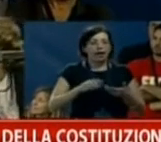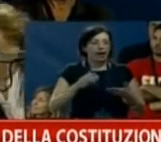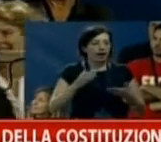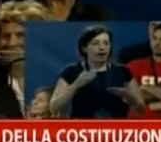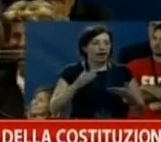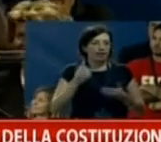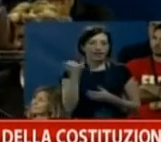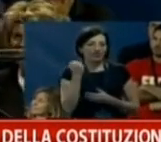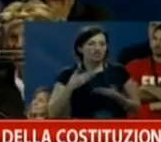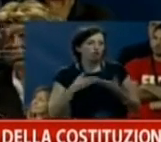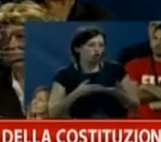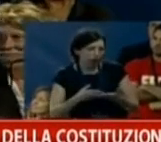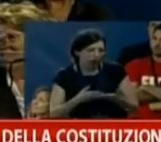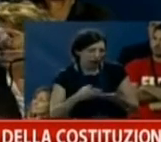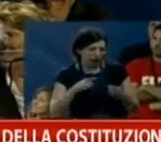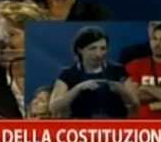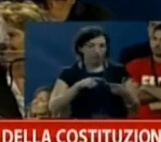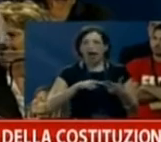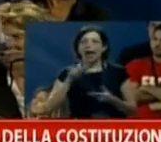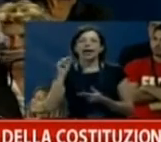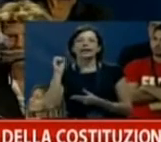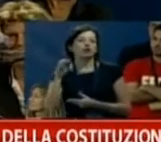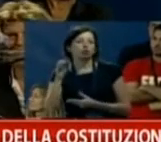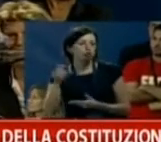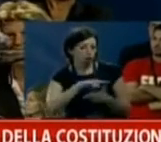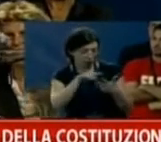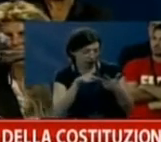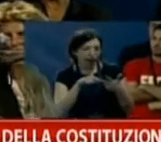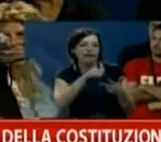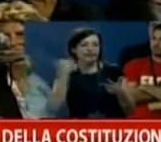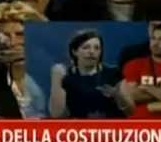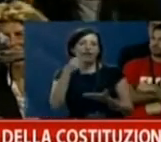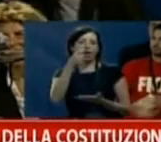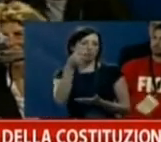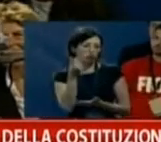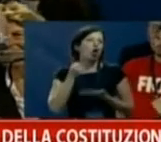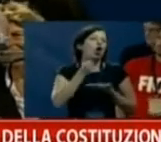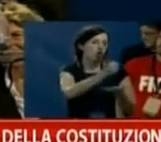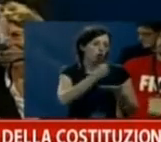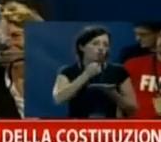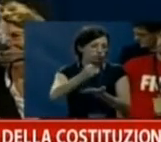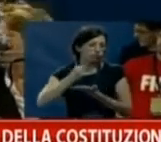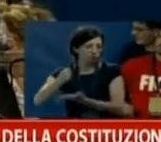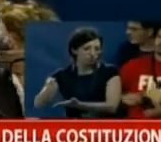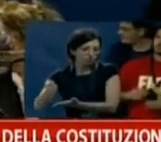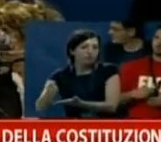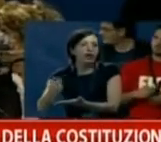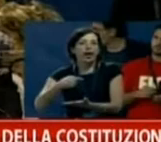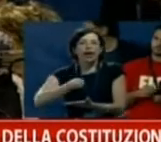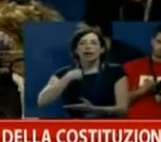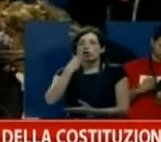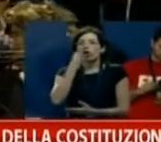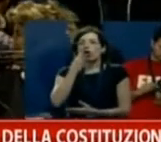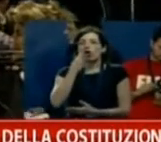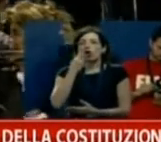ospedali, che significa istruzione. Ma scusate, io non voglio fare un discorso ideologico, non voglio tornare, anche se